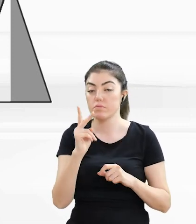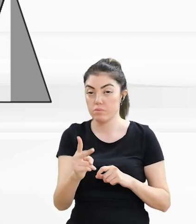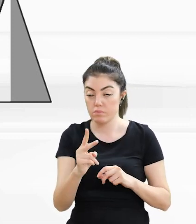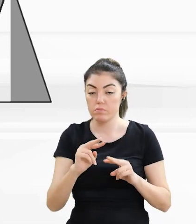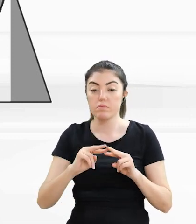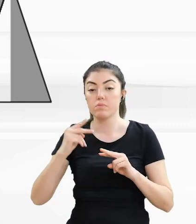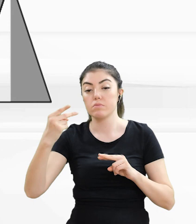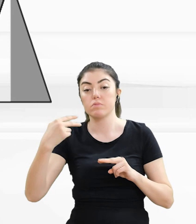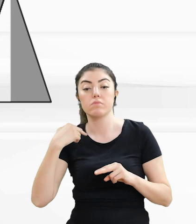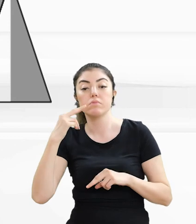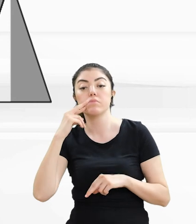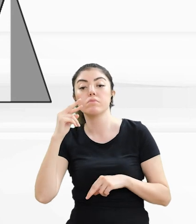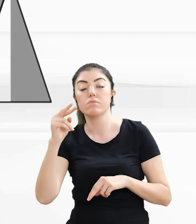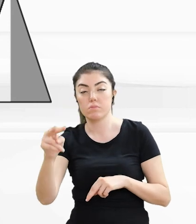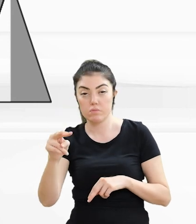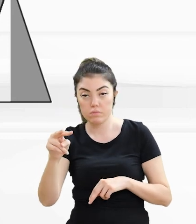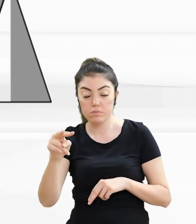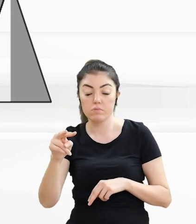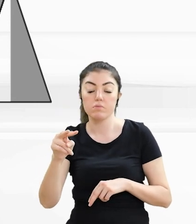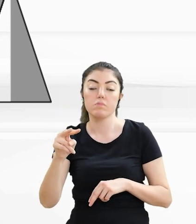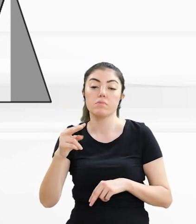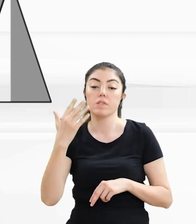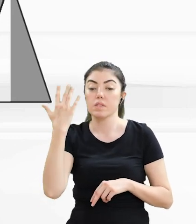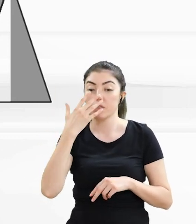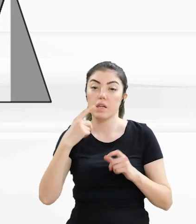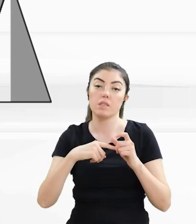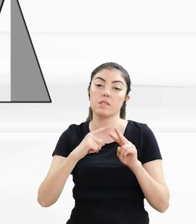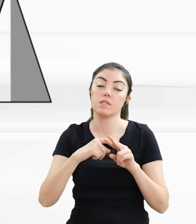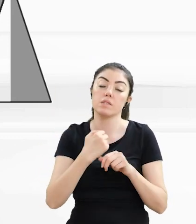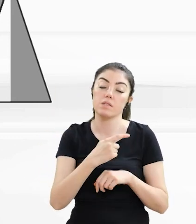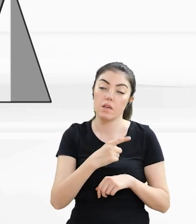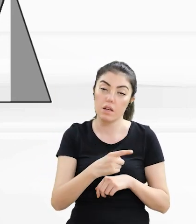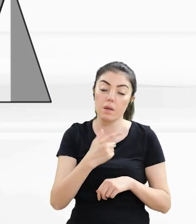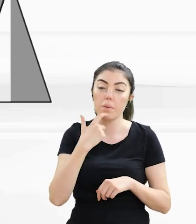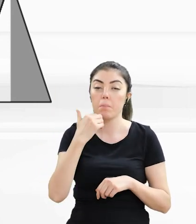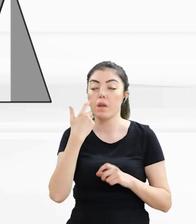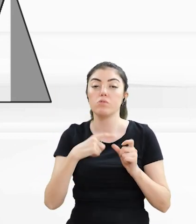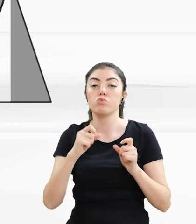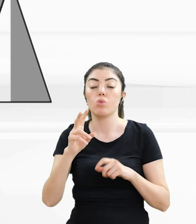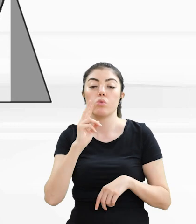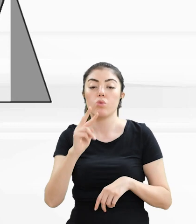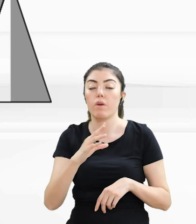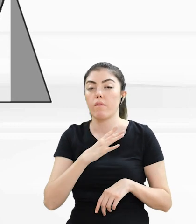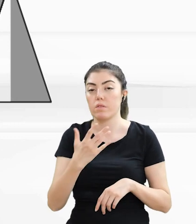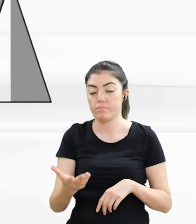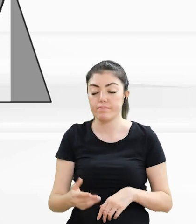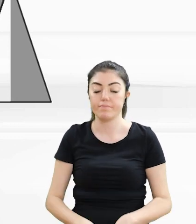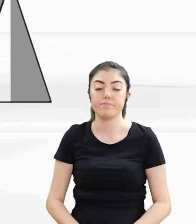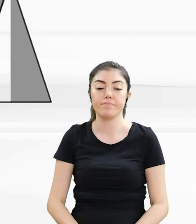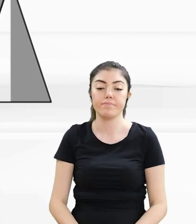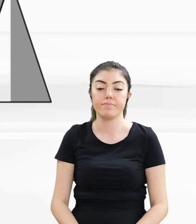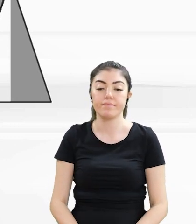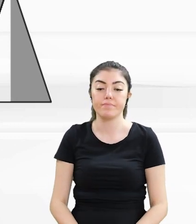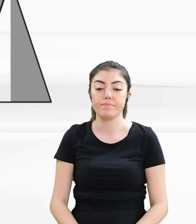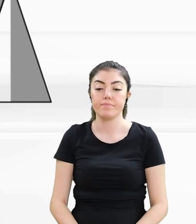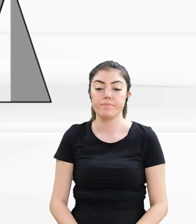sol tarafta aynı tarafta buradan baktığımda bu sefer Siyahın sağda beyazı bu hafta olduğunu görüyorum